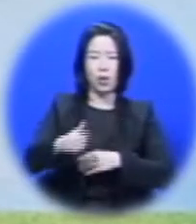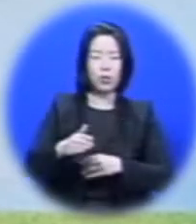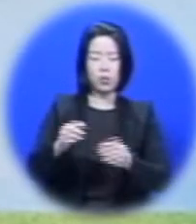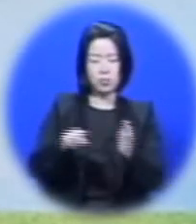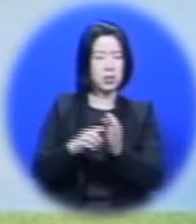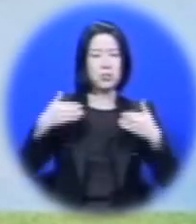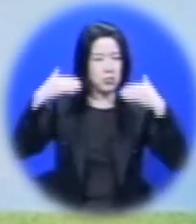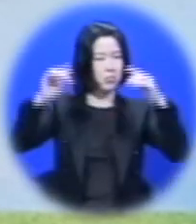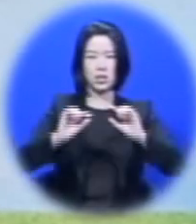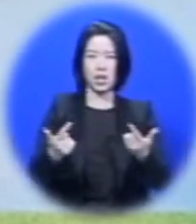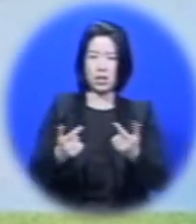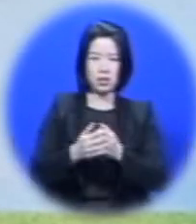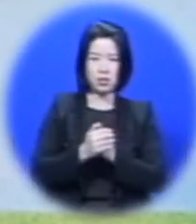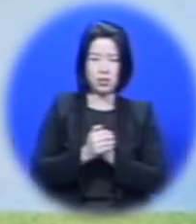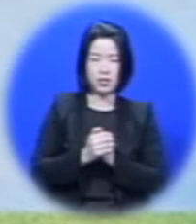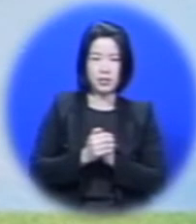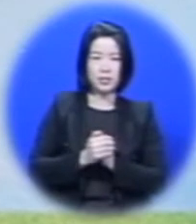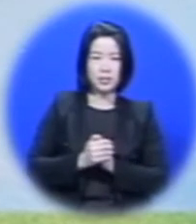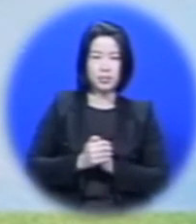수가 없습니다.